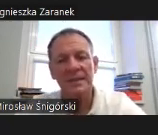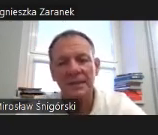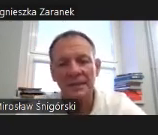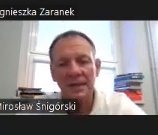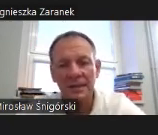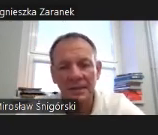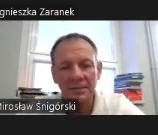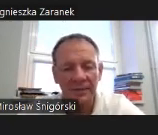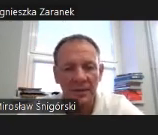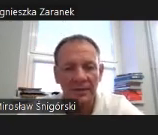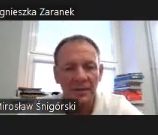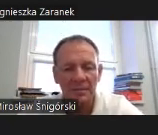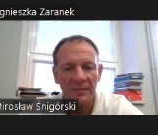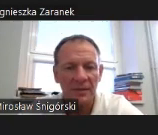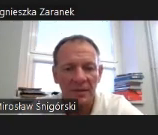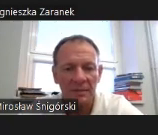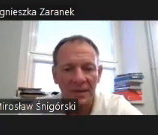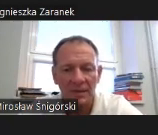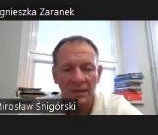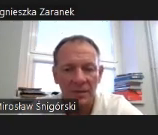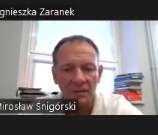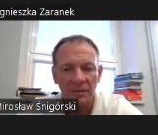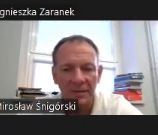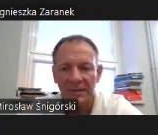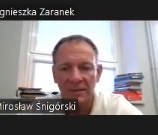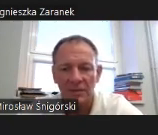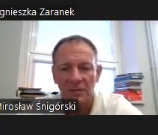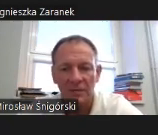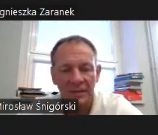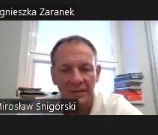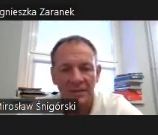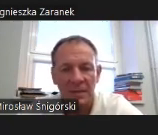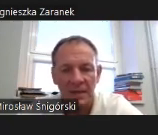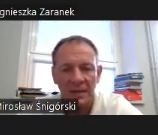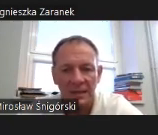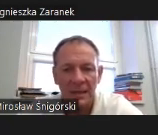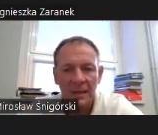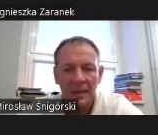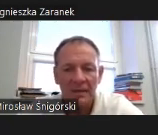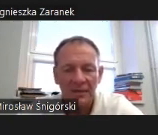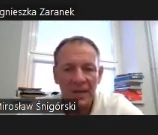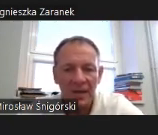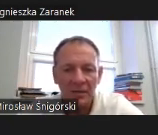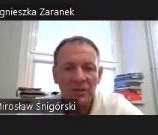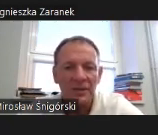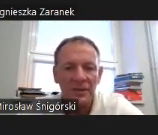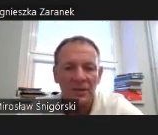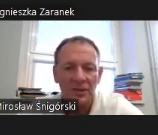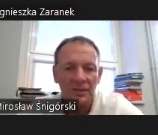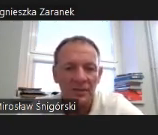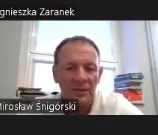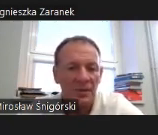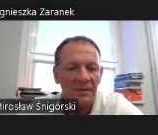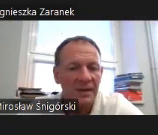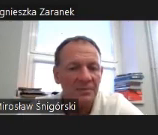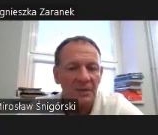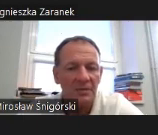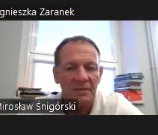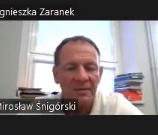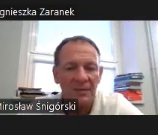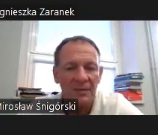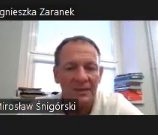kolejny specjalista z powiatowej poradni, który robi fantastyczną robotę, wspiera nas w diagnozie tych dzieci, w